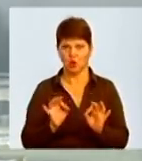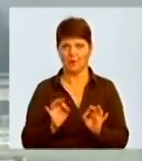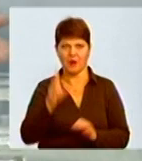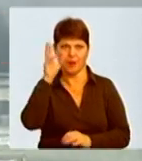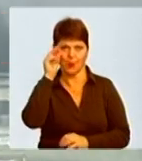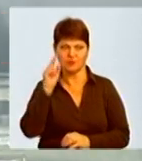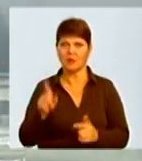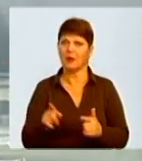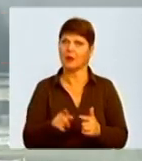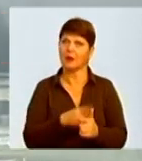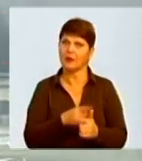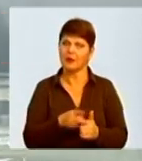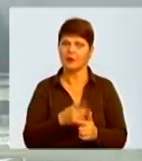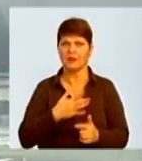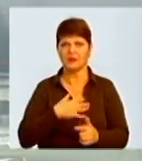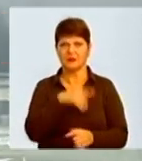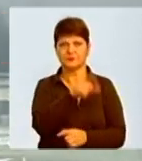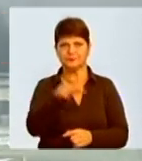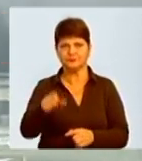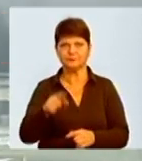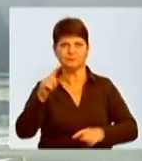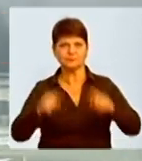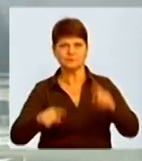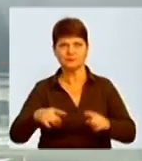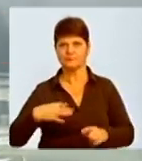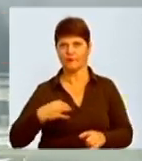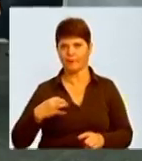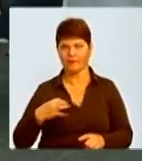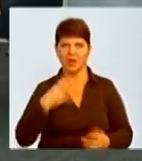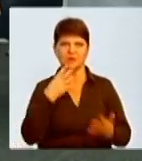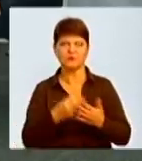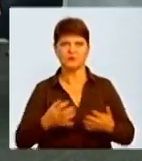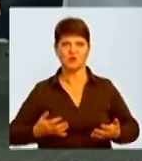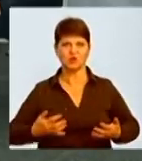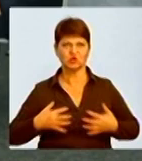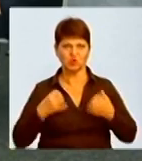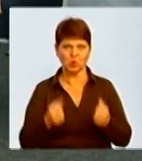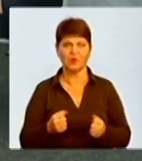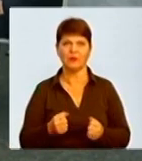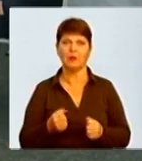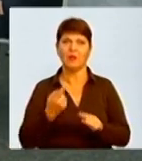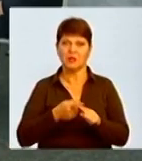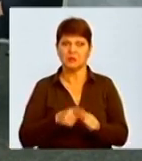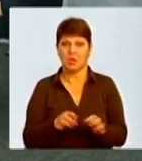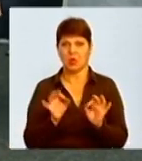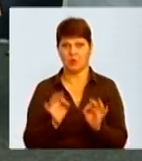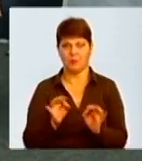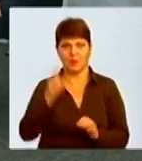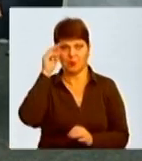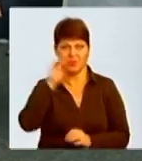все ж таки наше населення дещо халатне до свого здоров'я? Це нормальний показник, тому що фізично, в